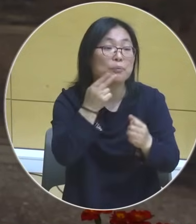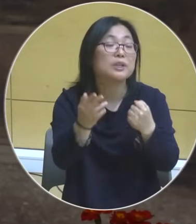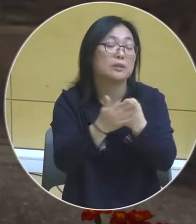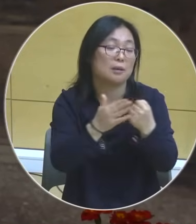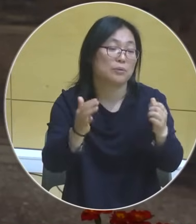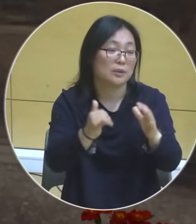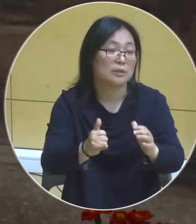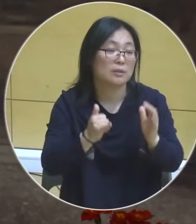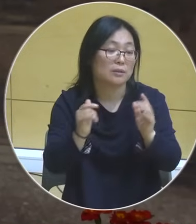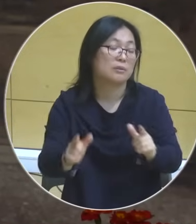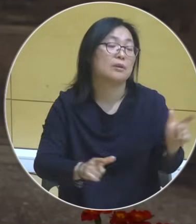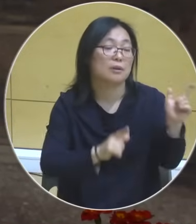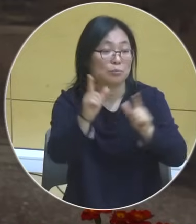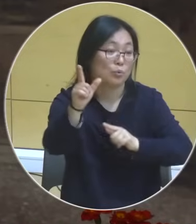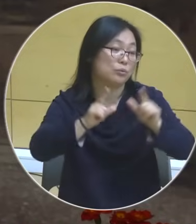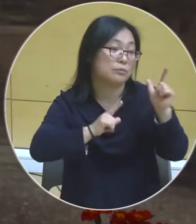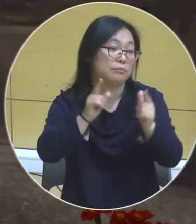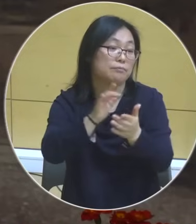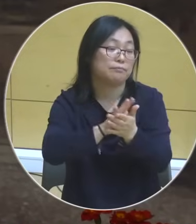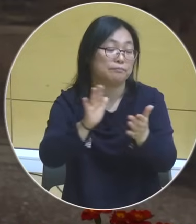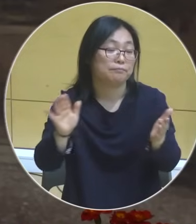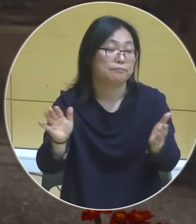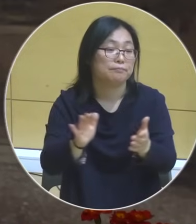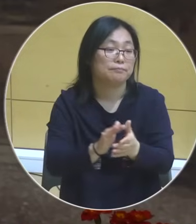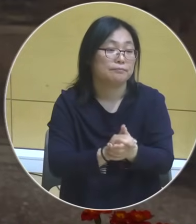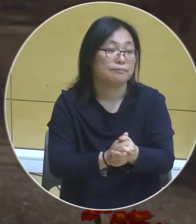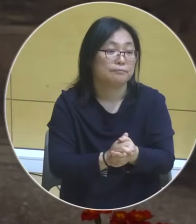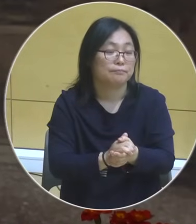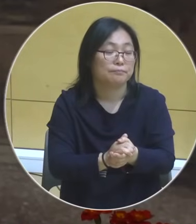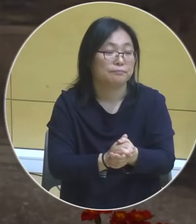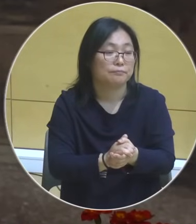땅을 살아가는 삶의 모습인 것입니다.